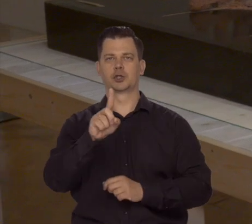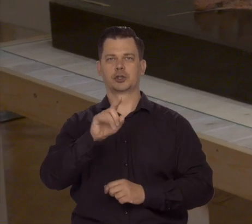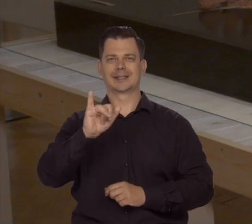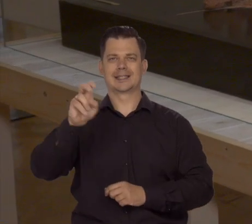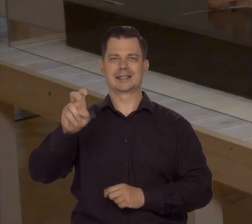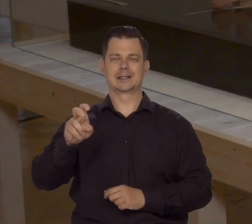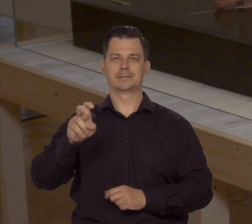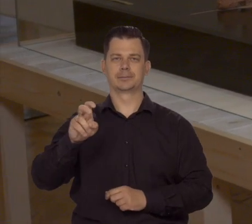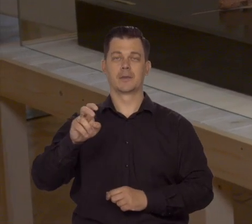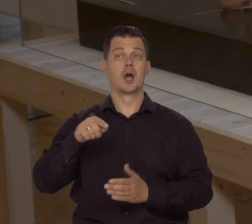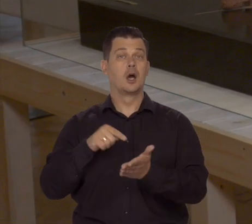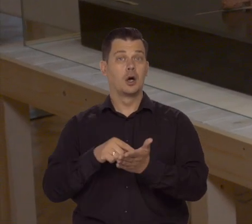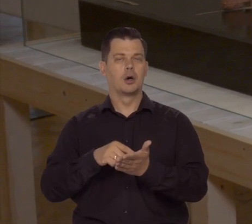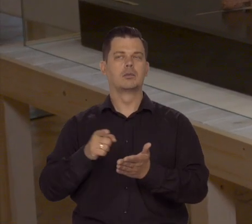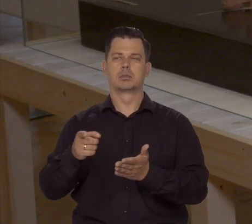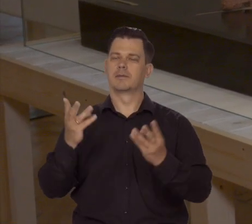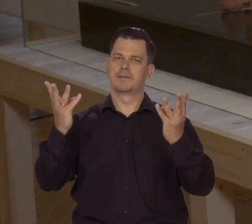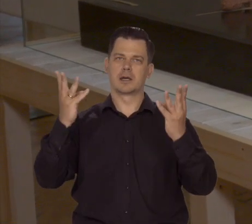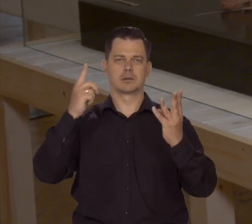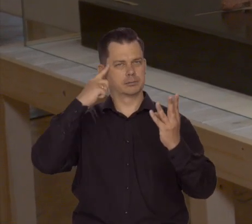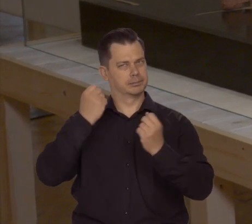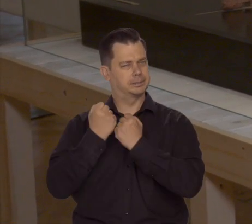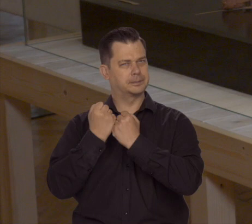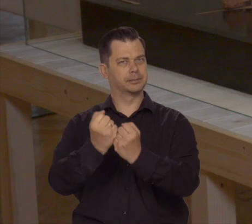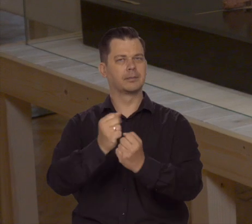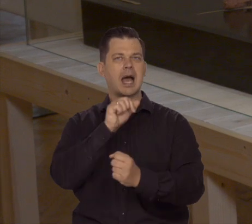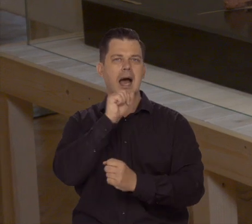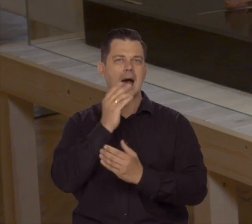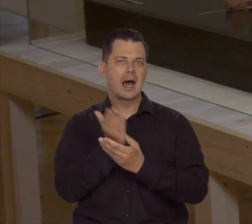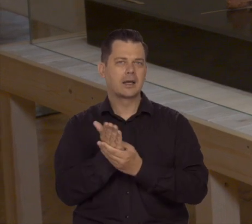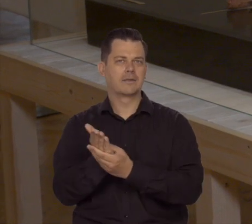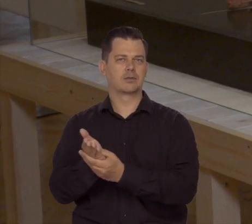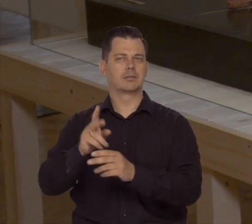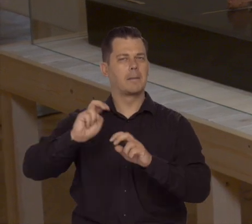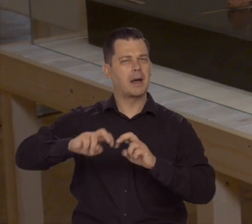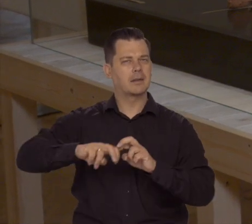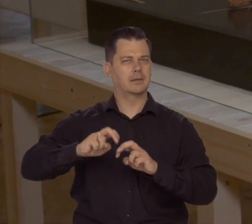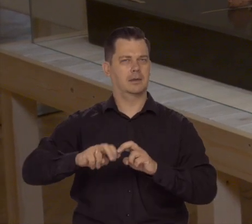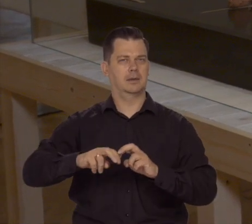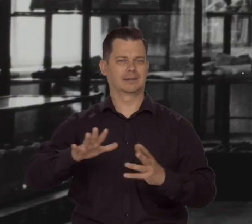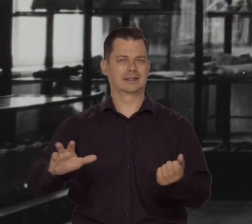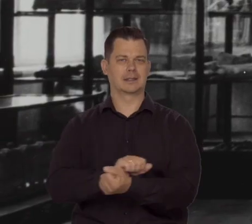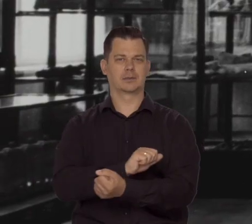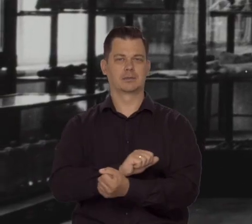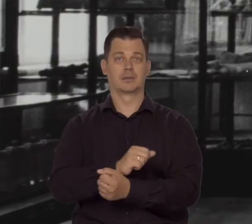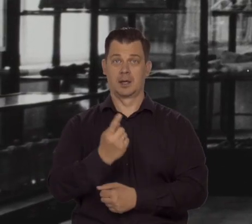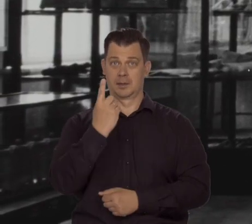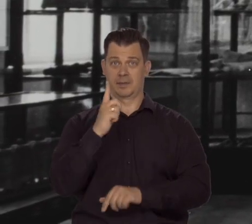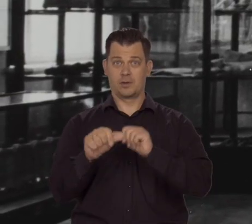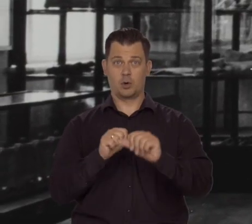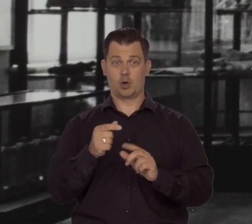przy CKŻP. Od tego momentu pełni kluczową funkcję jako archiwum i ośrodek badań nad zagładą. Po pierwszym